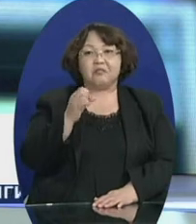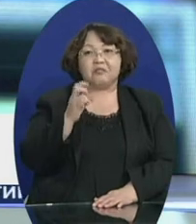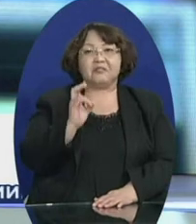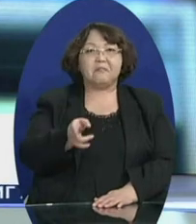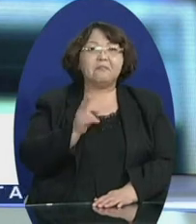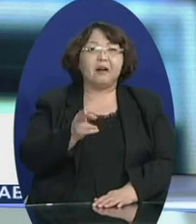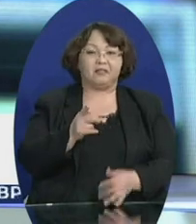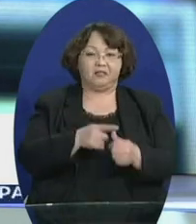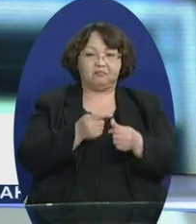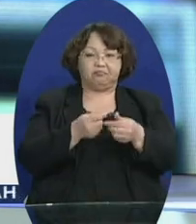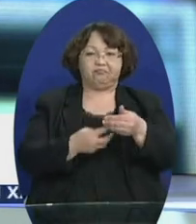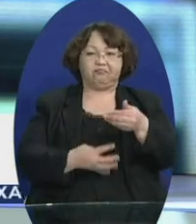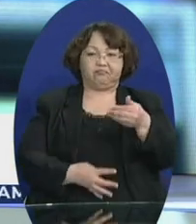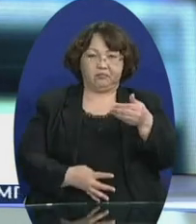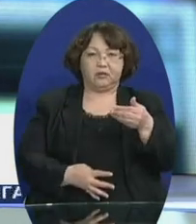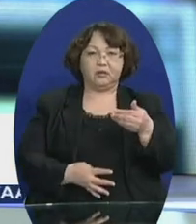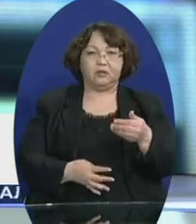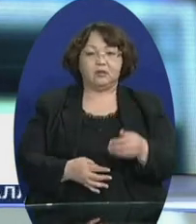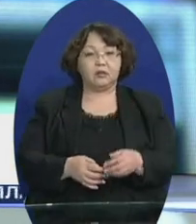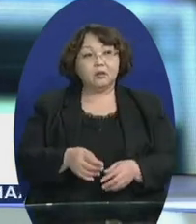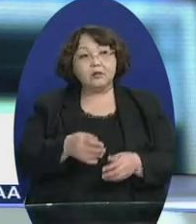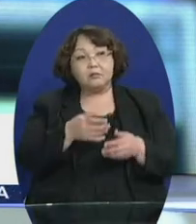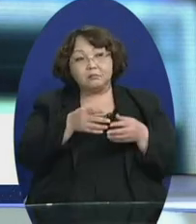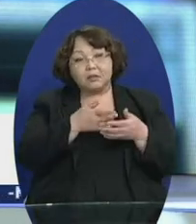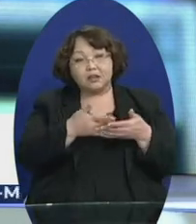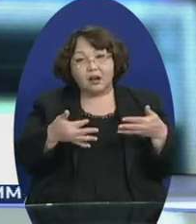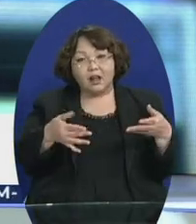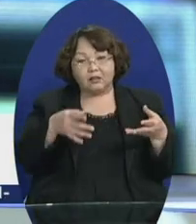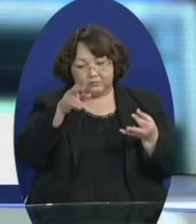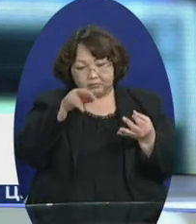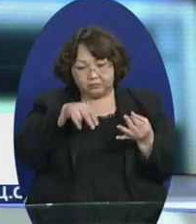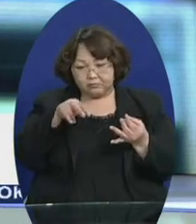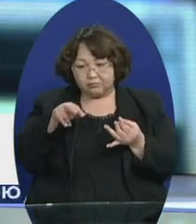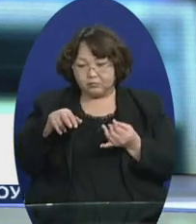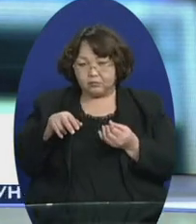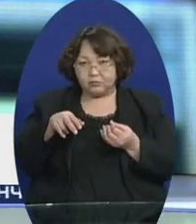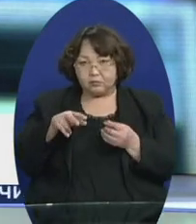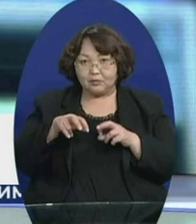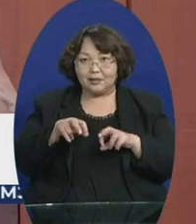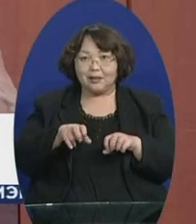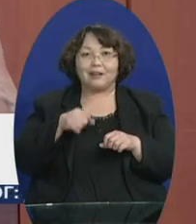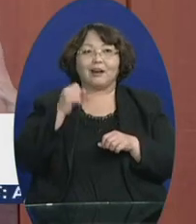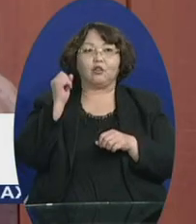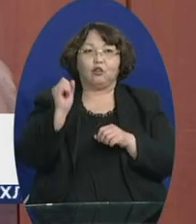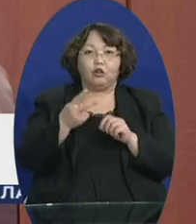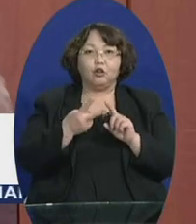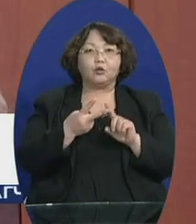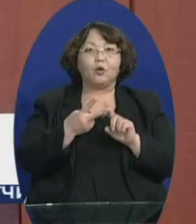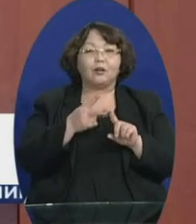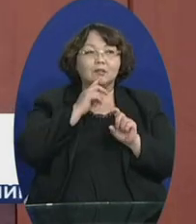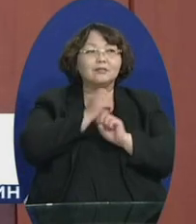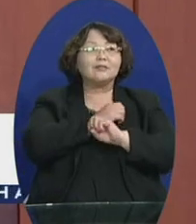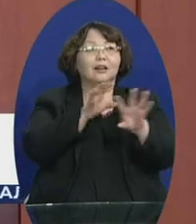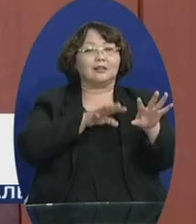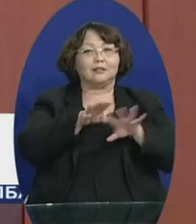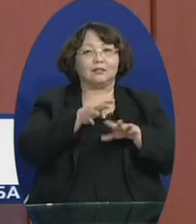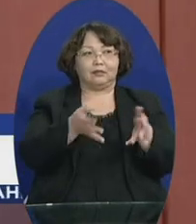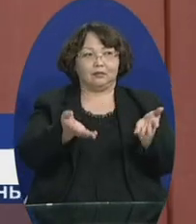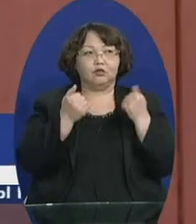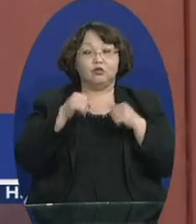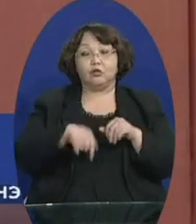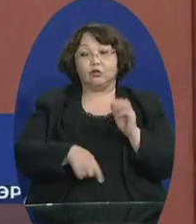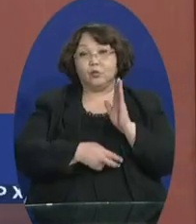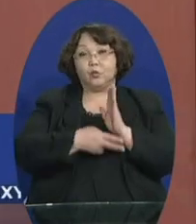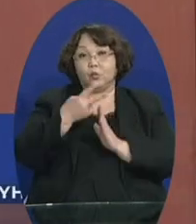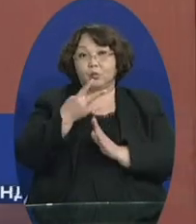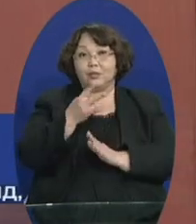Уг компанийн техникийн шийдлийг судалж 2 дугаар шатны сонгон шалгаруулалтыг эхлүүлэх юм байна. Өнөөдөр үндгээний хороо